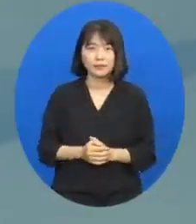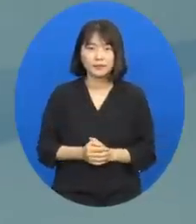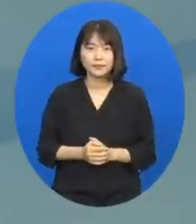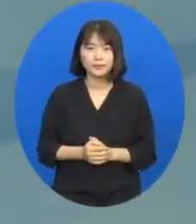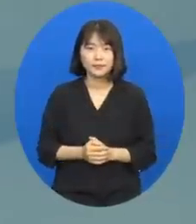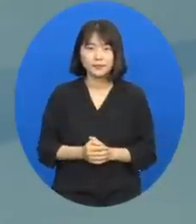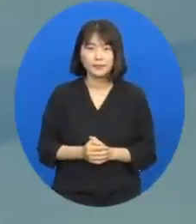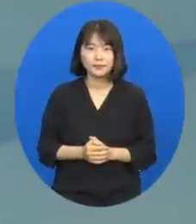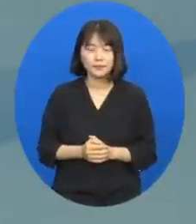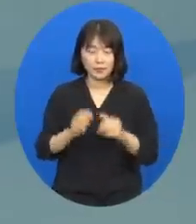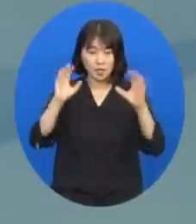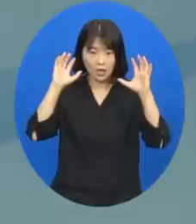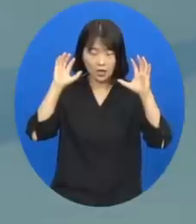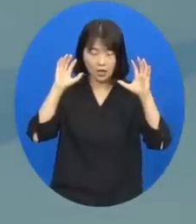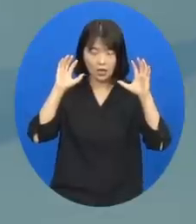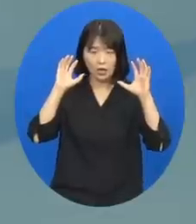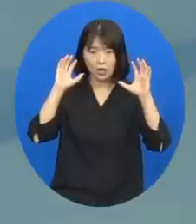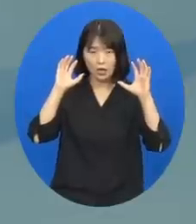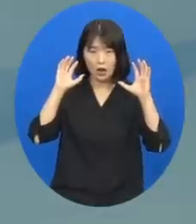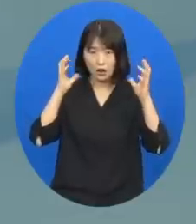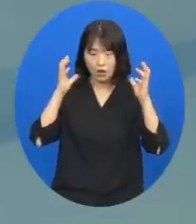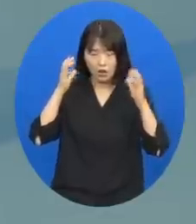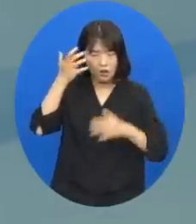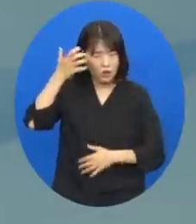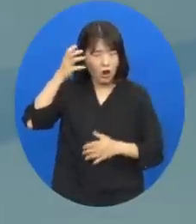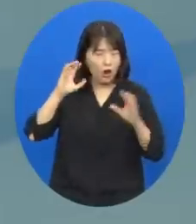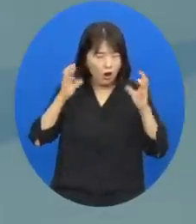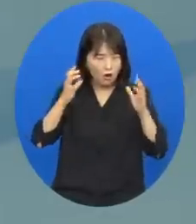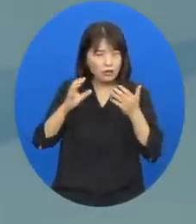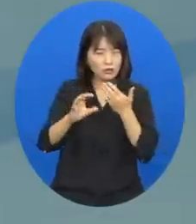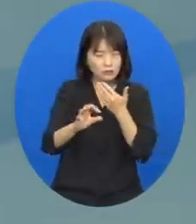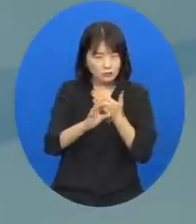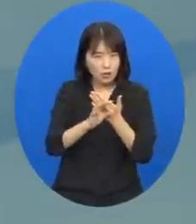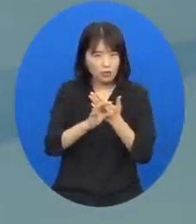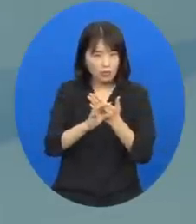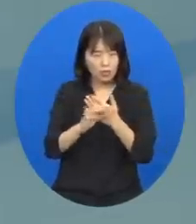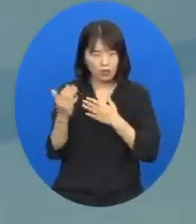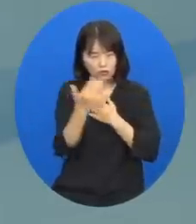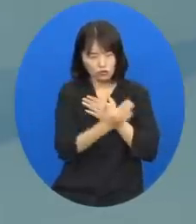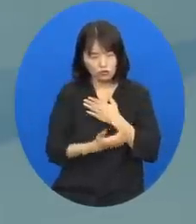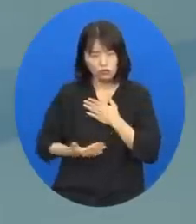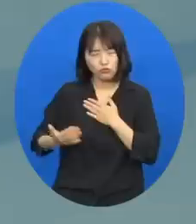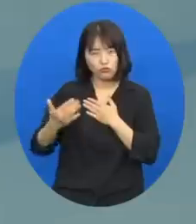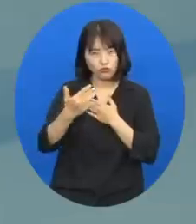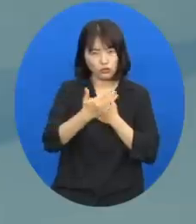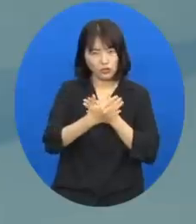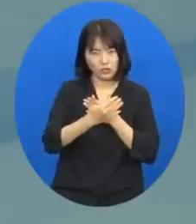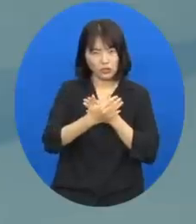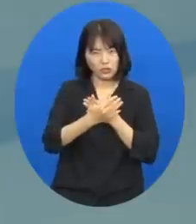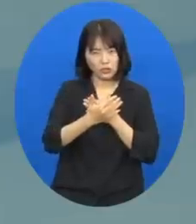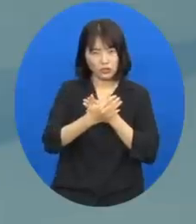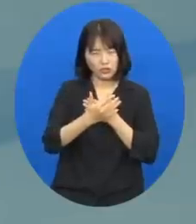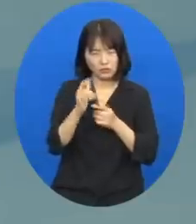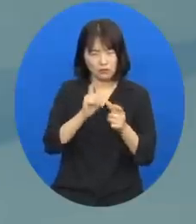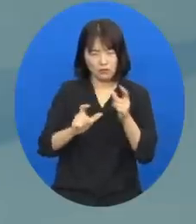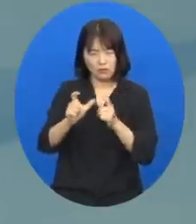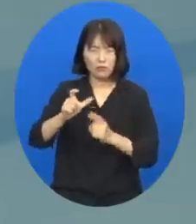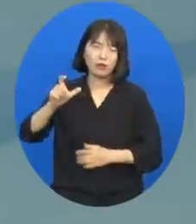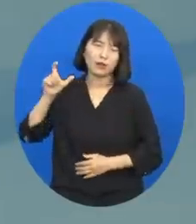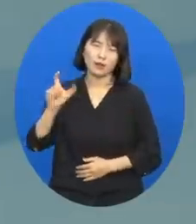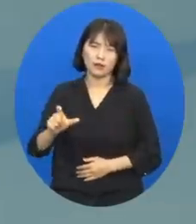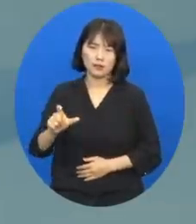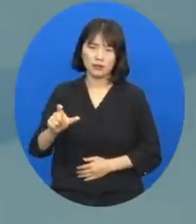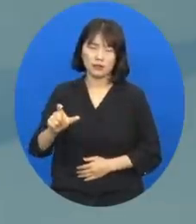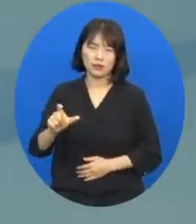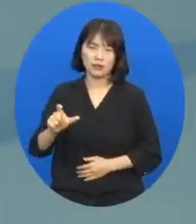아직 영이 어리기 때문에 뭐 에 의해 지배를 당하는 거에요 육신의 본성이 더 강한 겁니다 60에 본성이